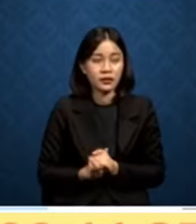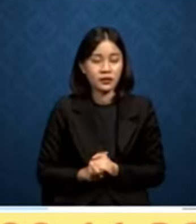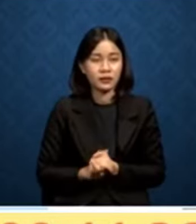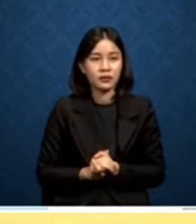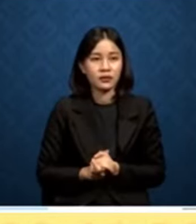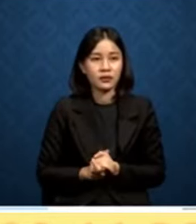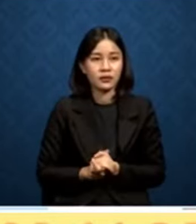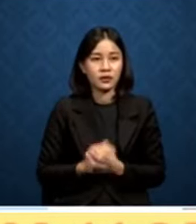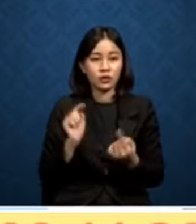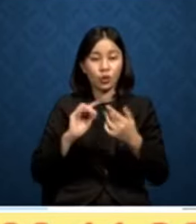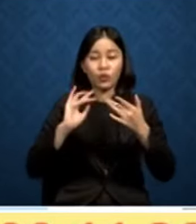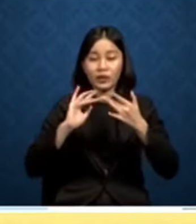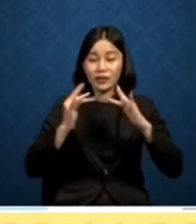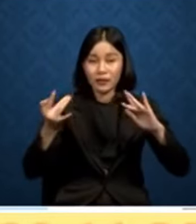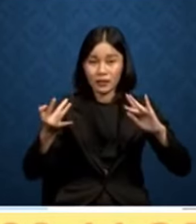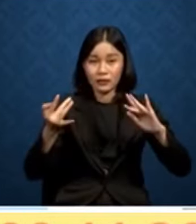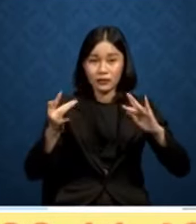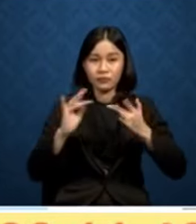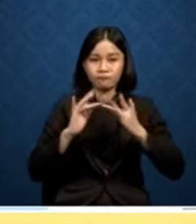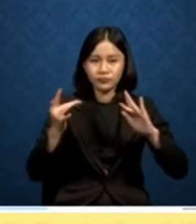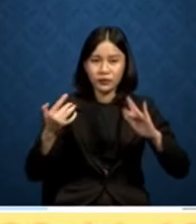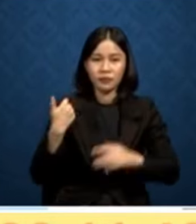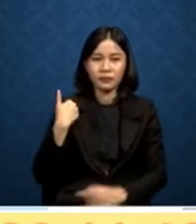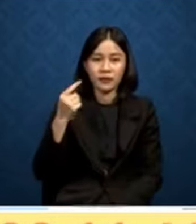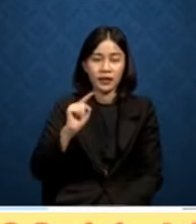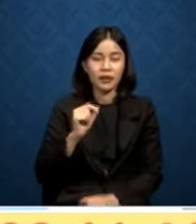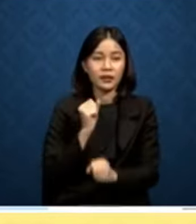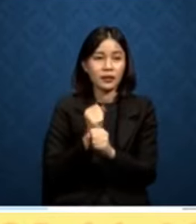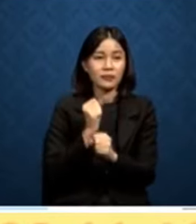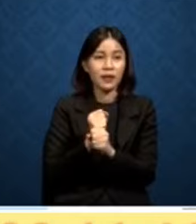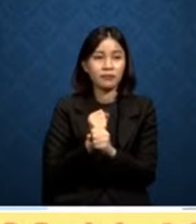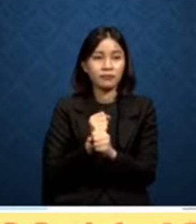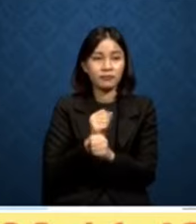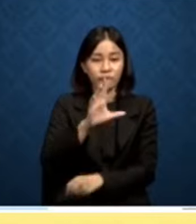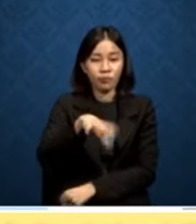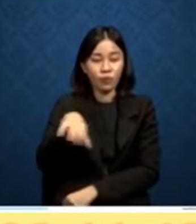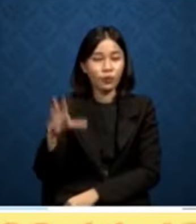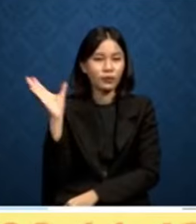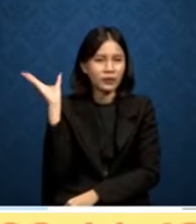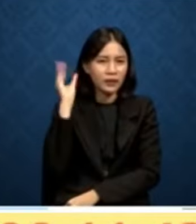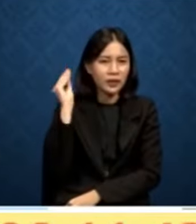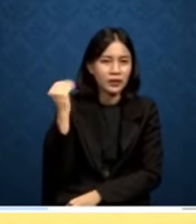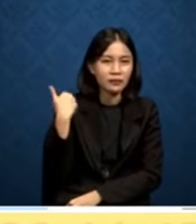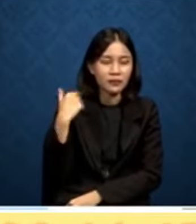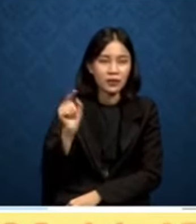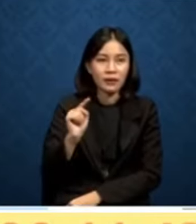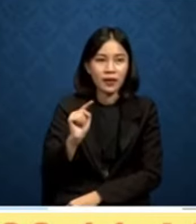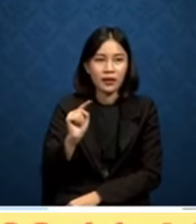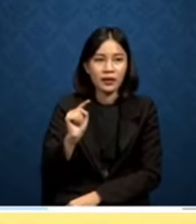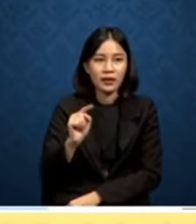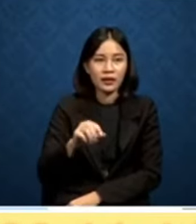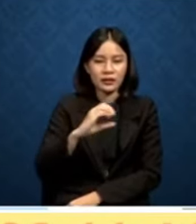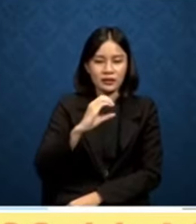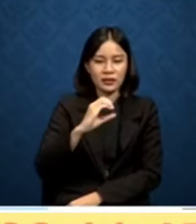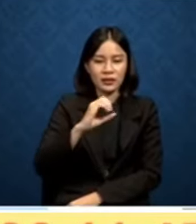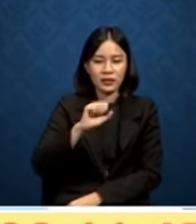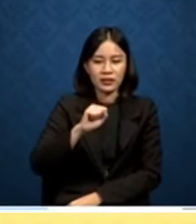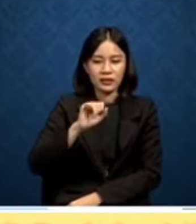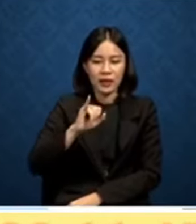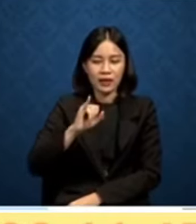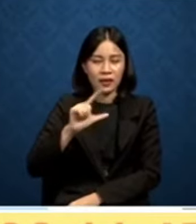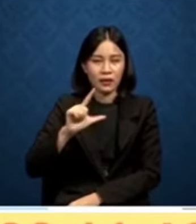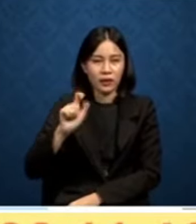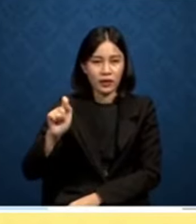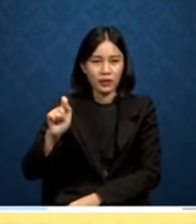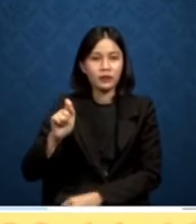แม้แต่ในอิเตอเน็นะครับมนยังมีแบบว่าหน่วยที่ยังใครได้ยิไครับCSILAนี่ยเี่ย